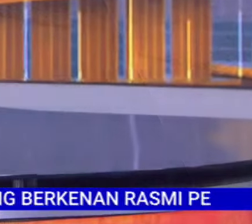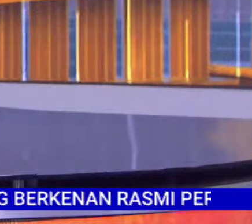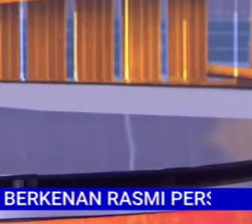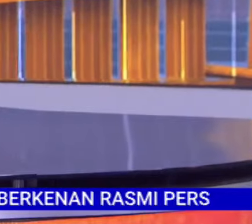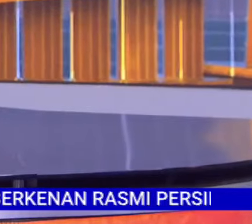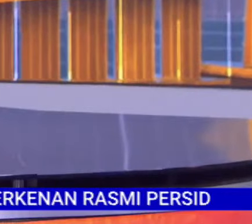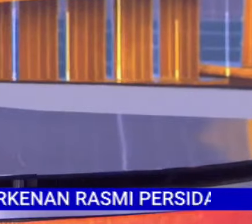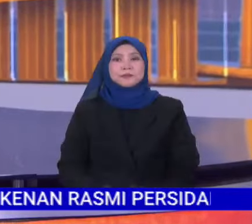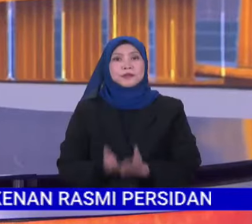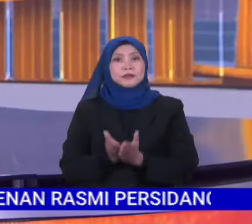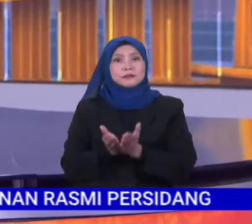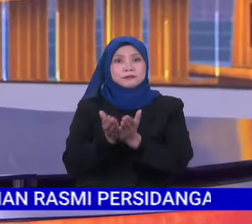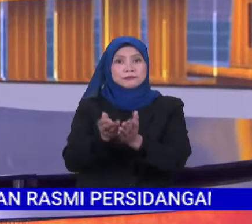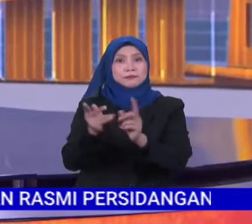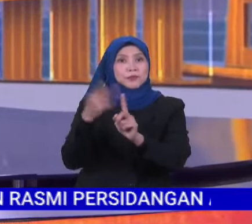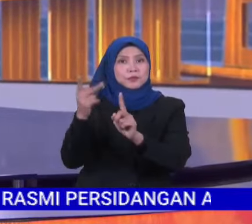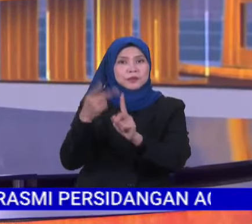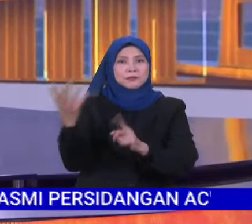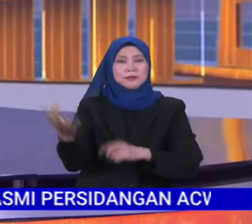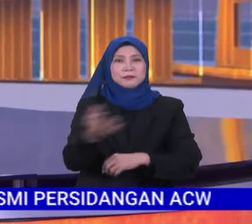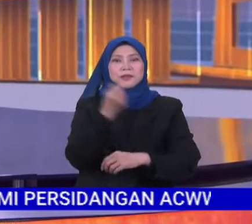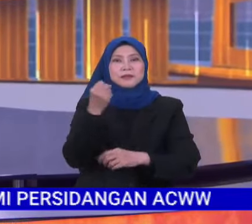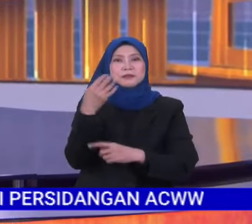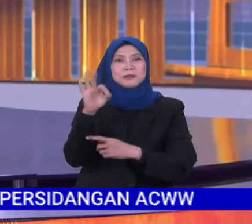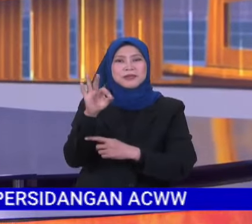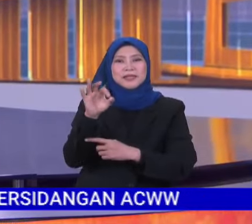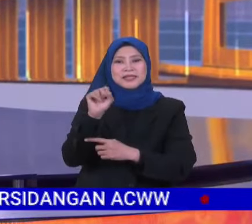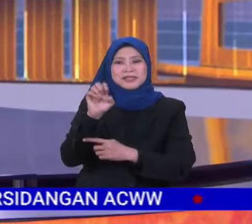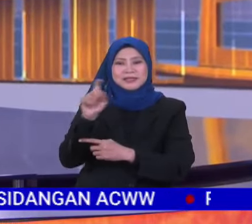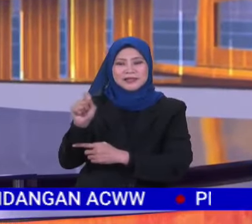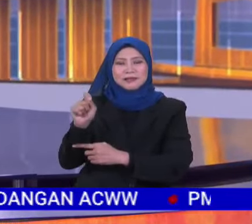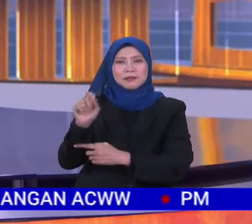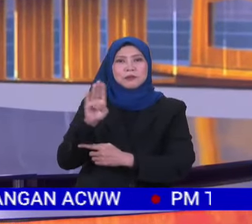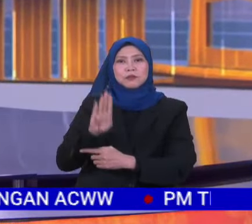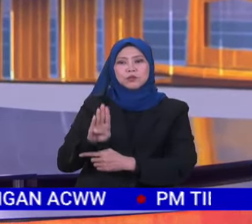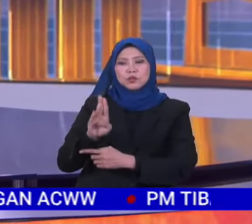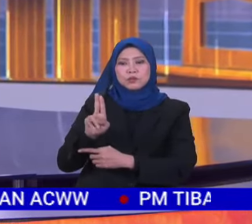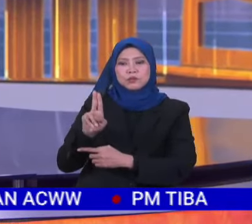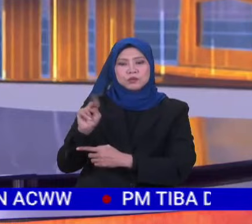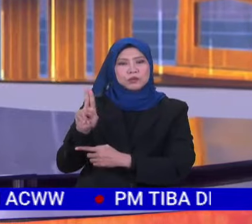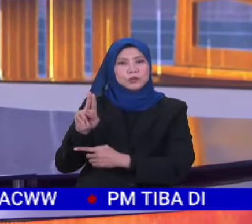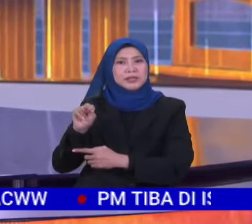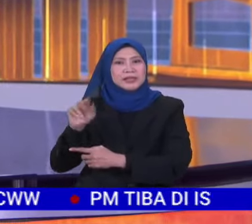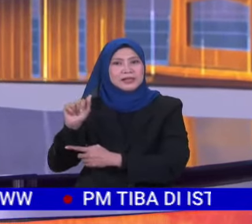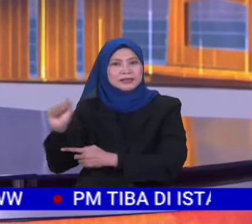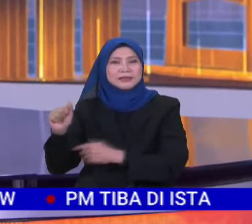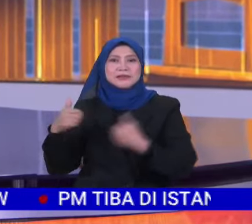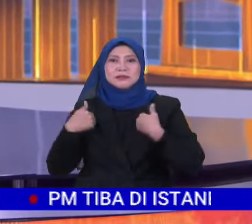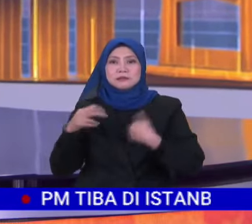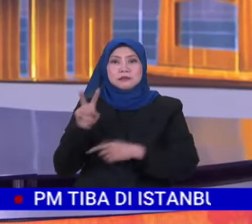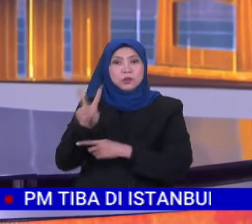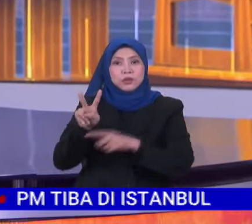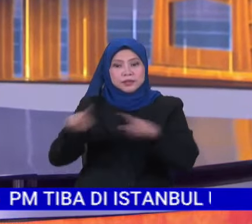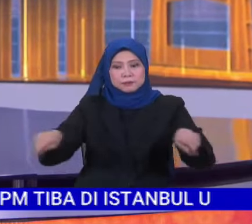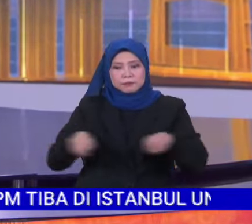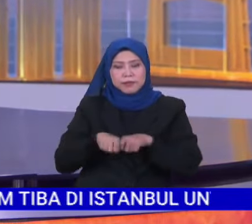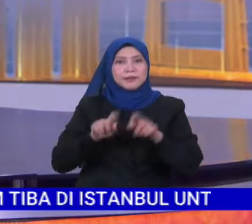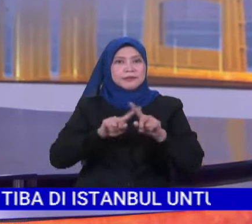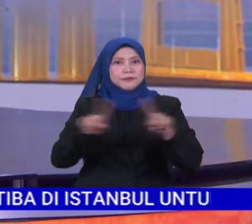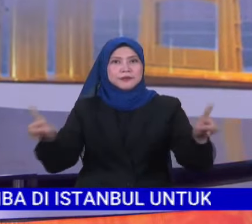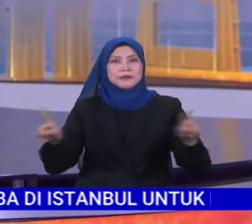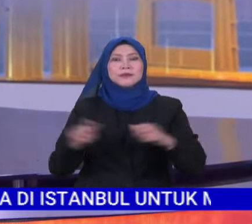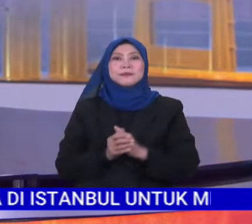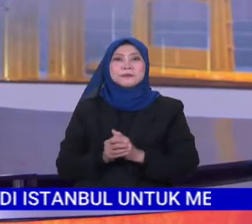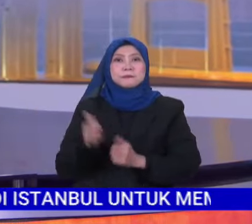dari simplisia flos Pinang berampas 12 set bubu naga di dua lokasi berbeda di negeri itu timbalan pengarah